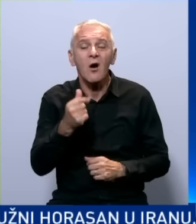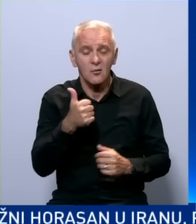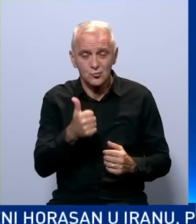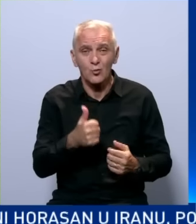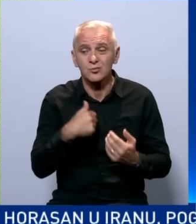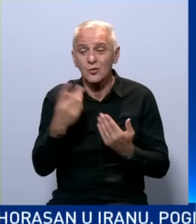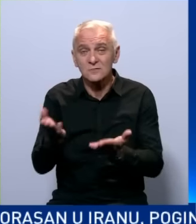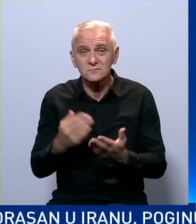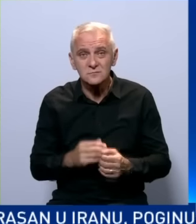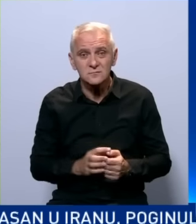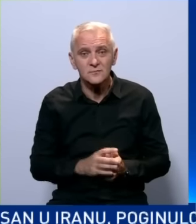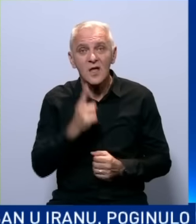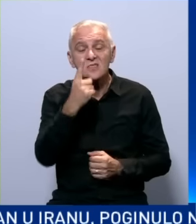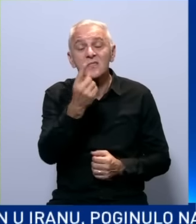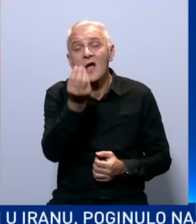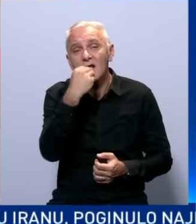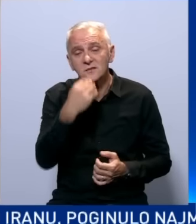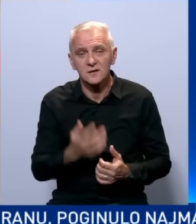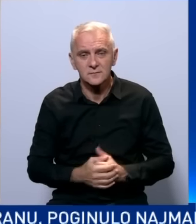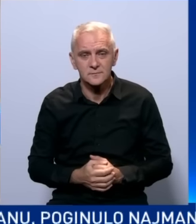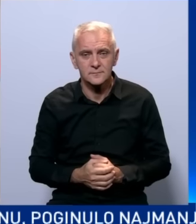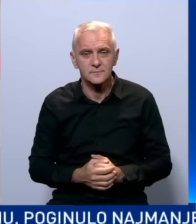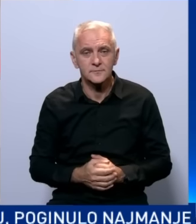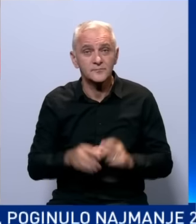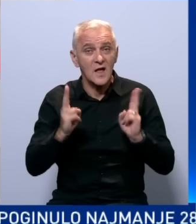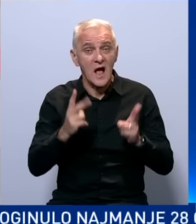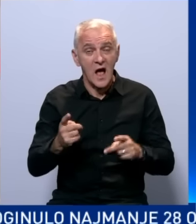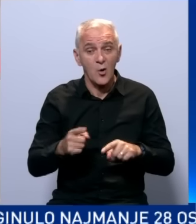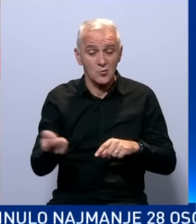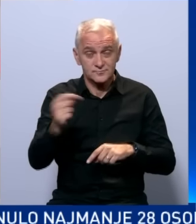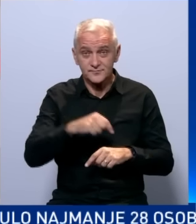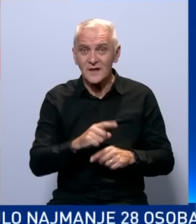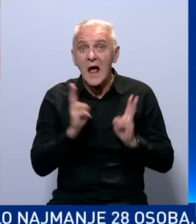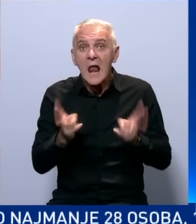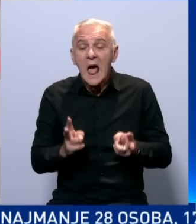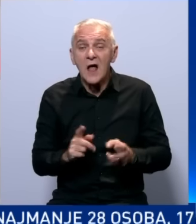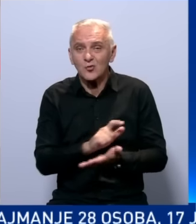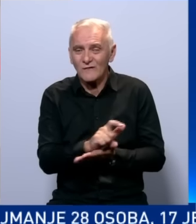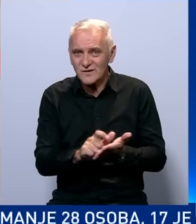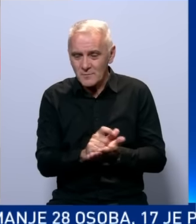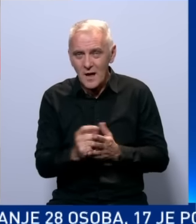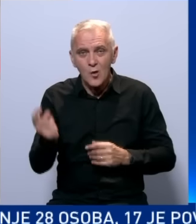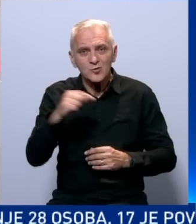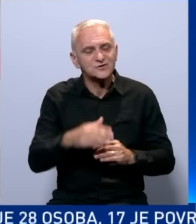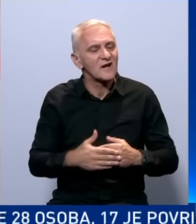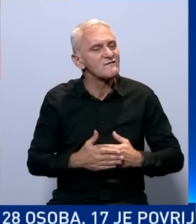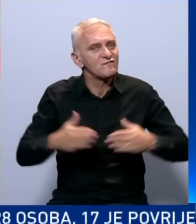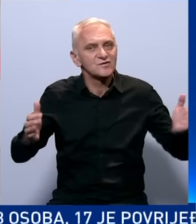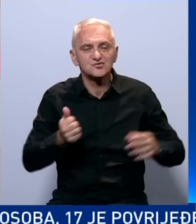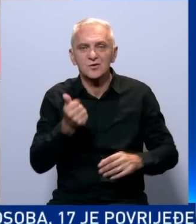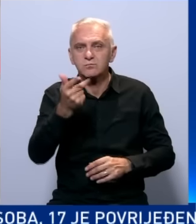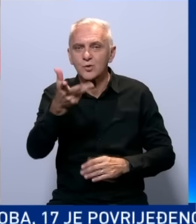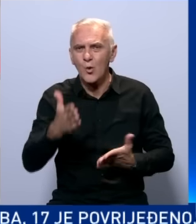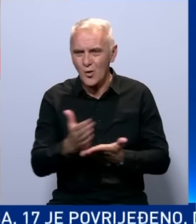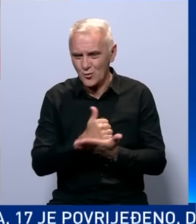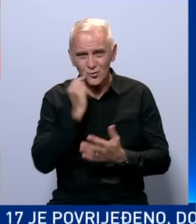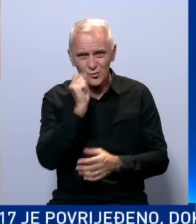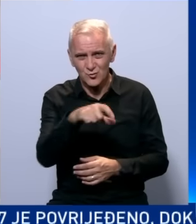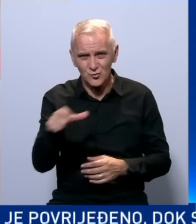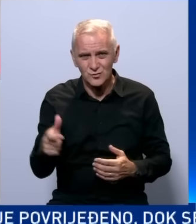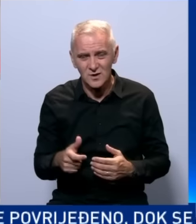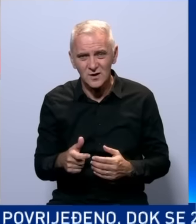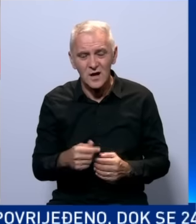dođe, barem jedan obrok. Kako dolaze hladnija vremena, tako dolazi i veći broj korisnika.